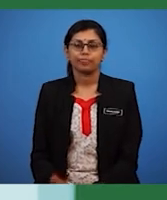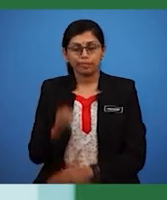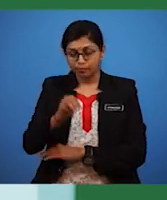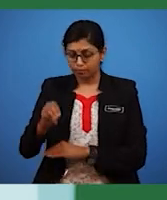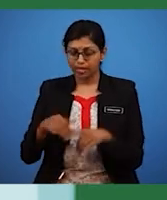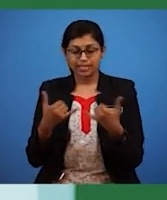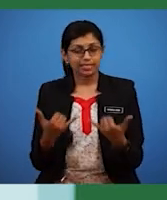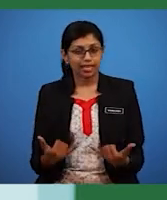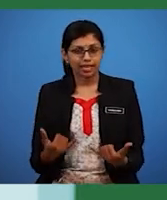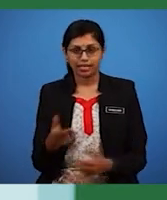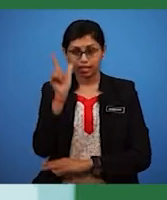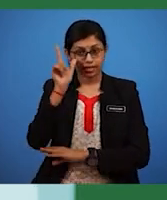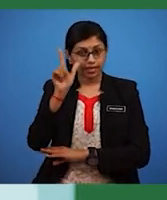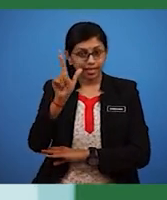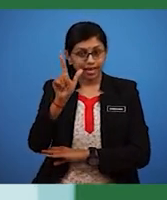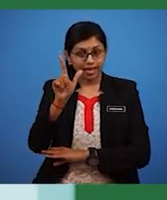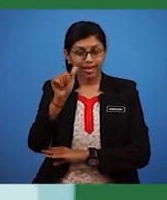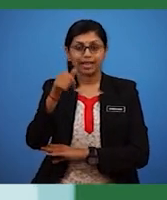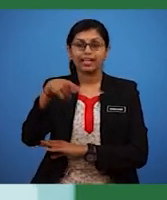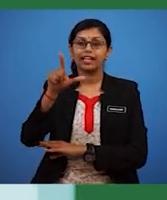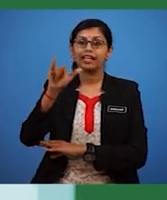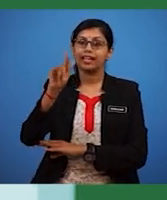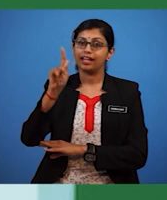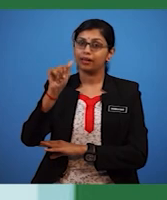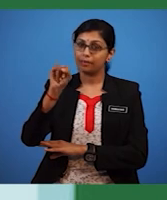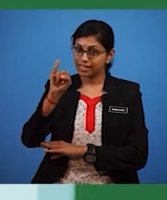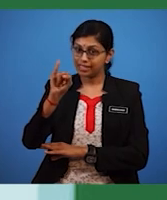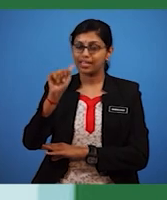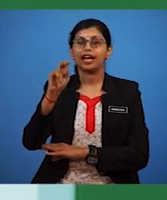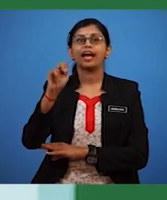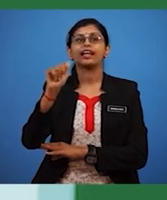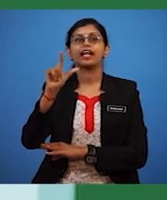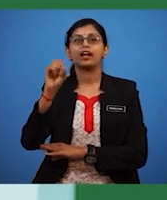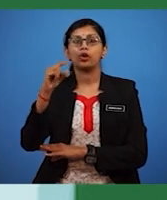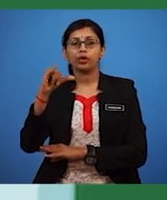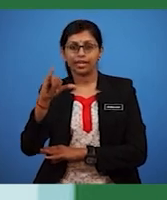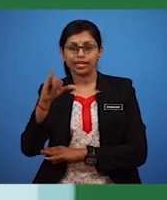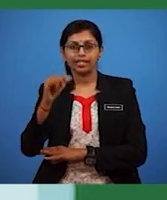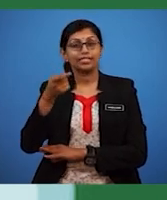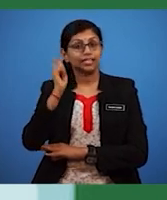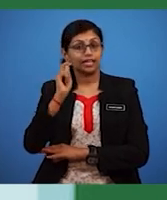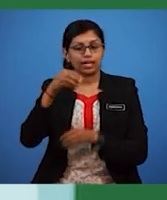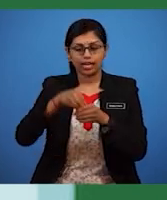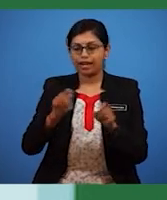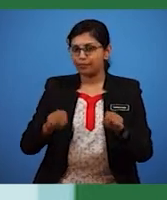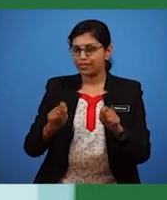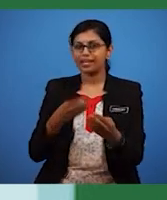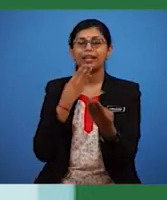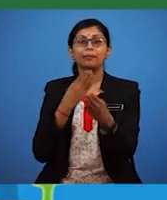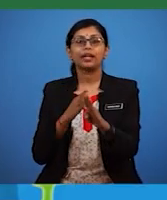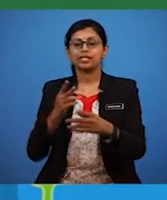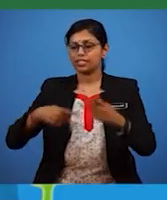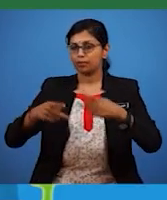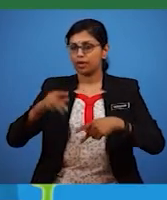sekarang kita lihat aplikasi analogi tadi dalam tindak balas kimia yang